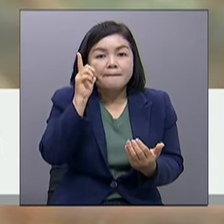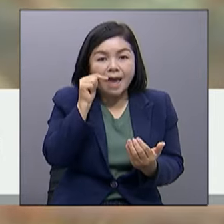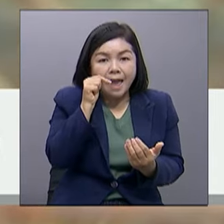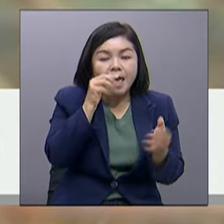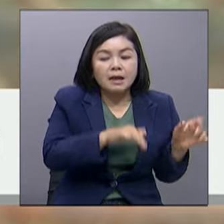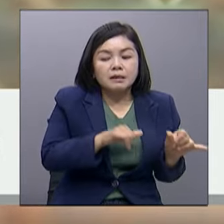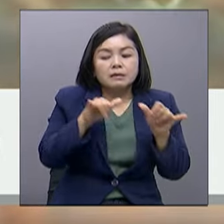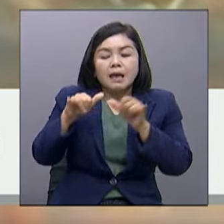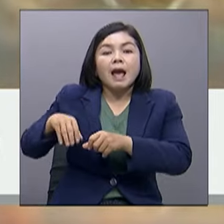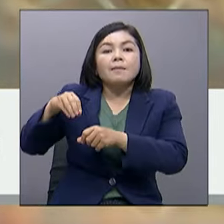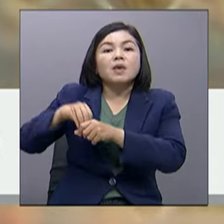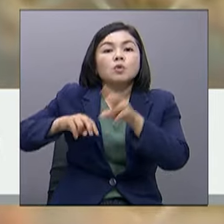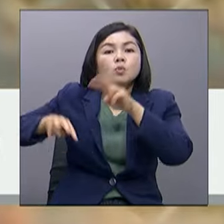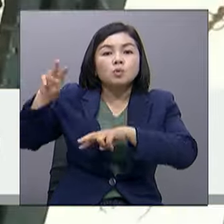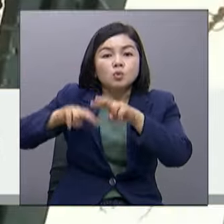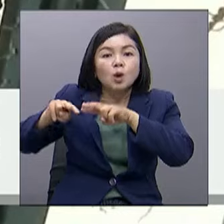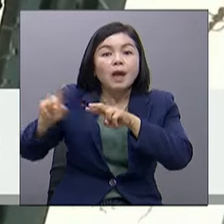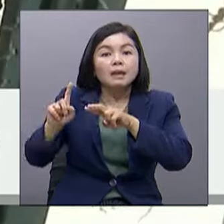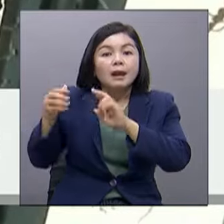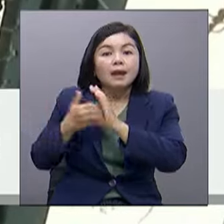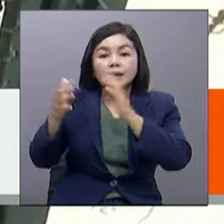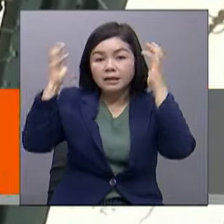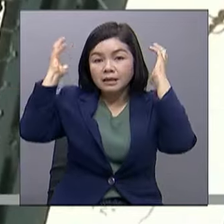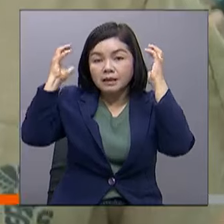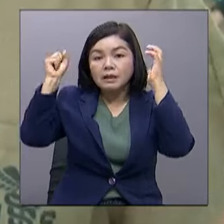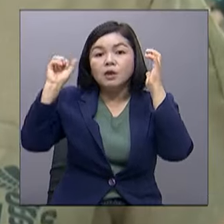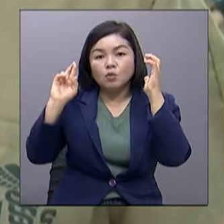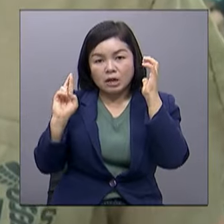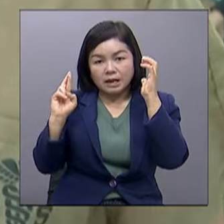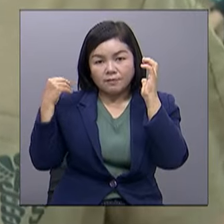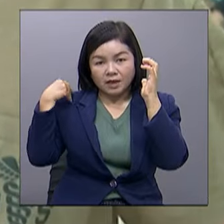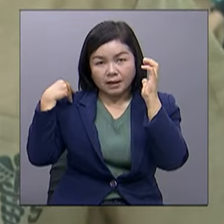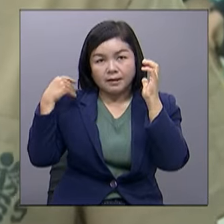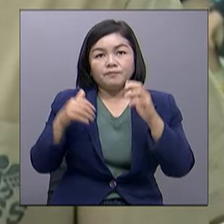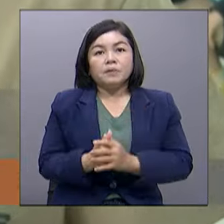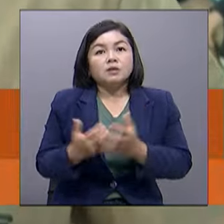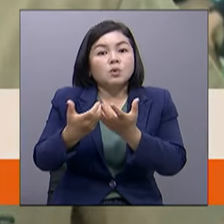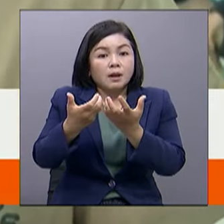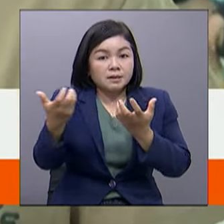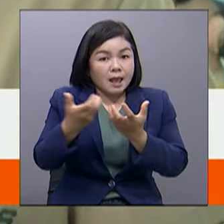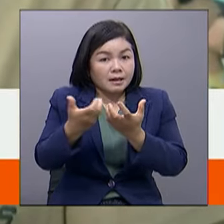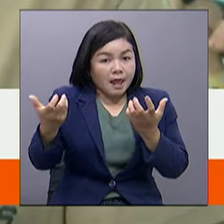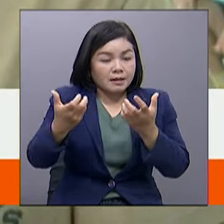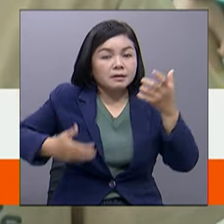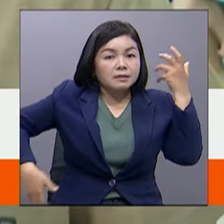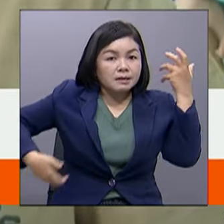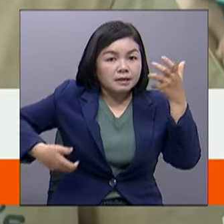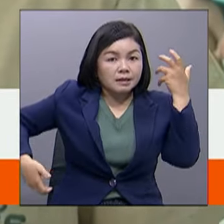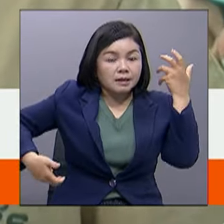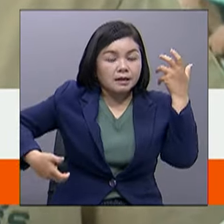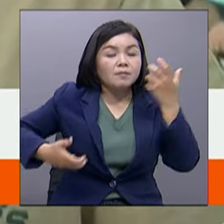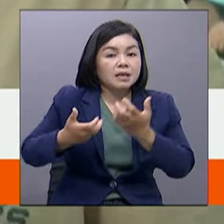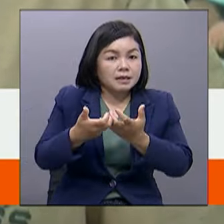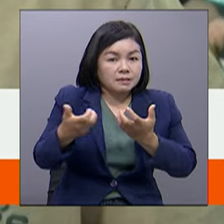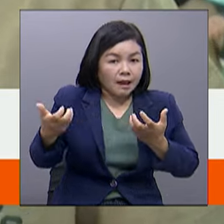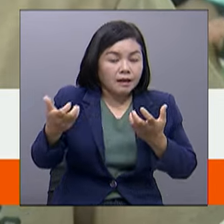ารพื้นที่อนุรักษ์ที่1จังหวัดสระบุรีครับ เราก็จะแยกให้เขาผ่านช่วงภาวะที่ส